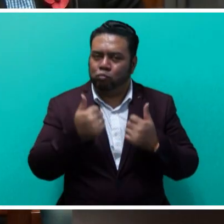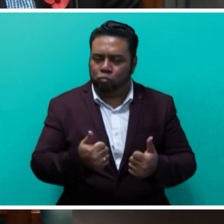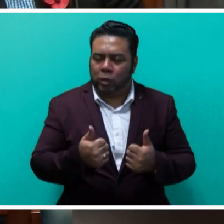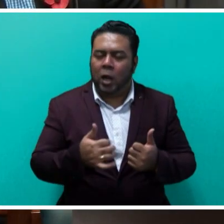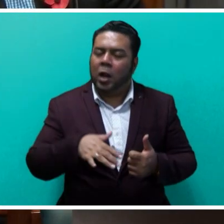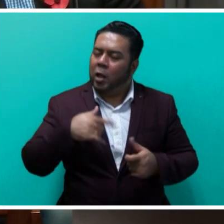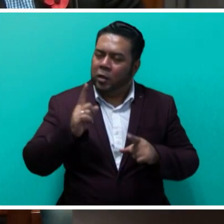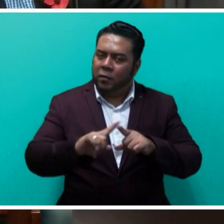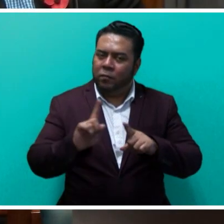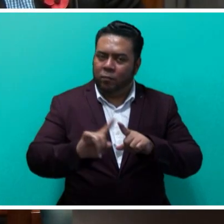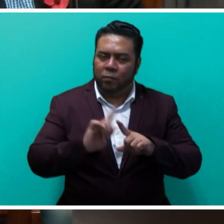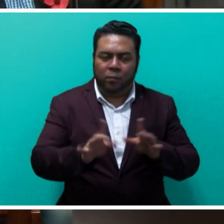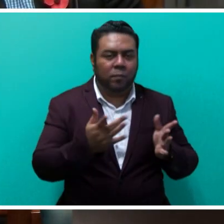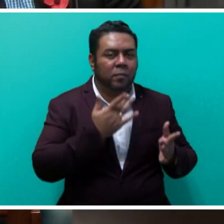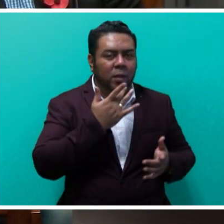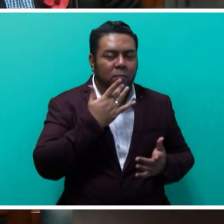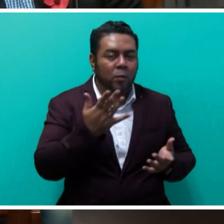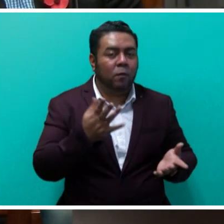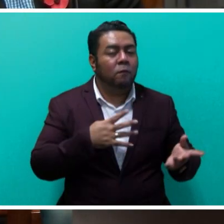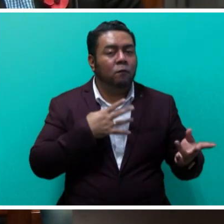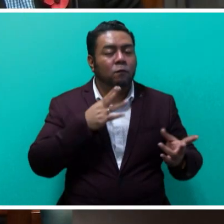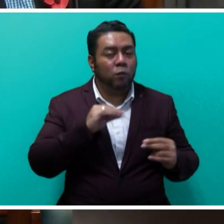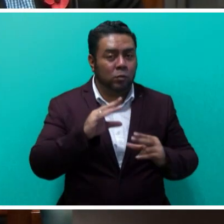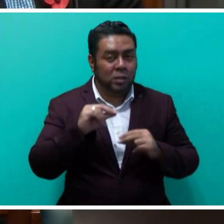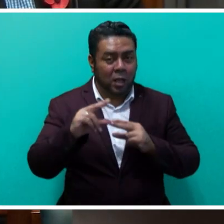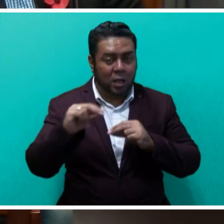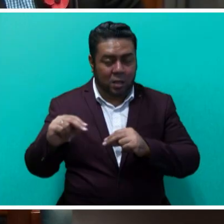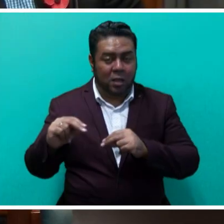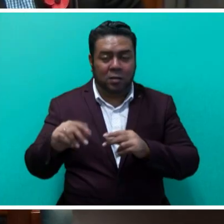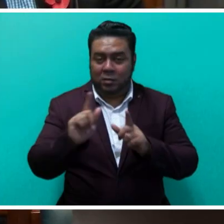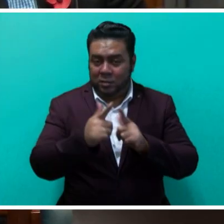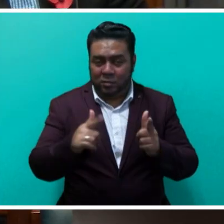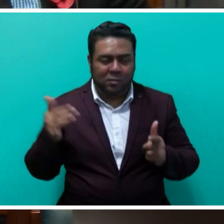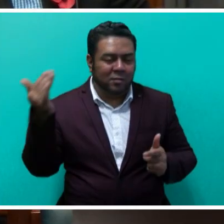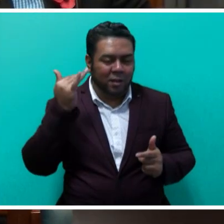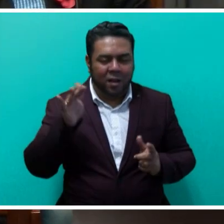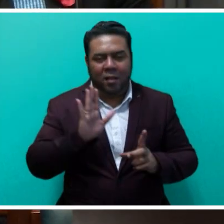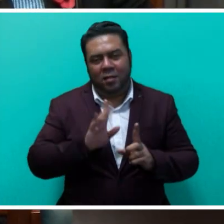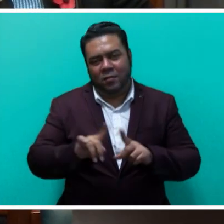vei matangali vosa duindui vanua kena kena ivakarau